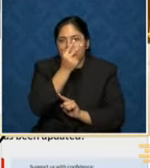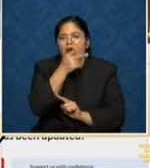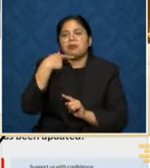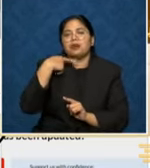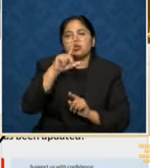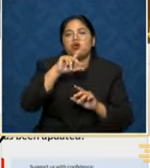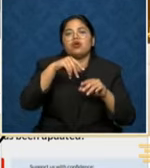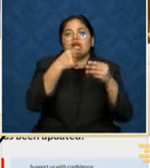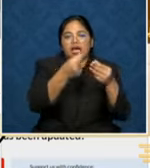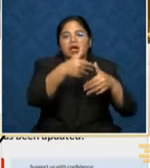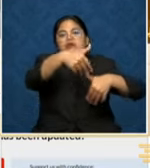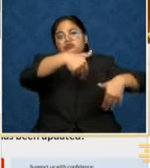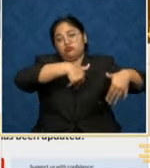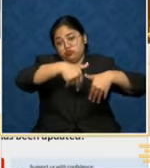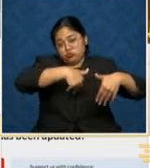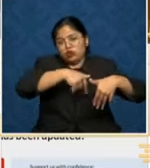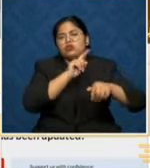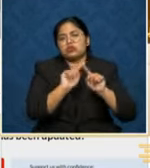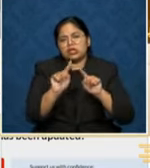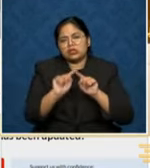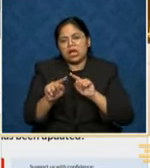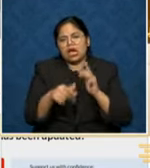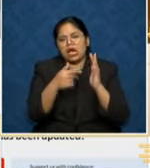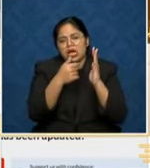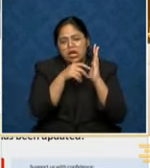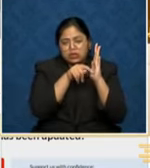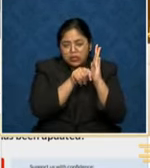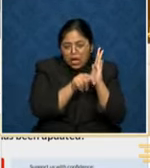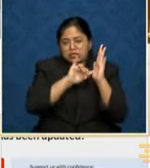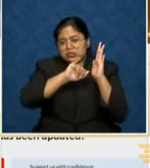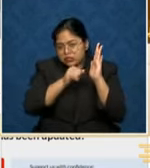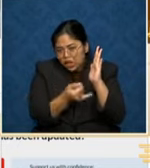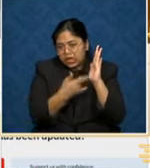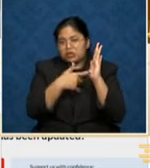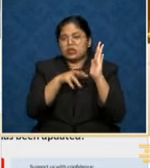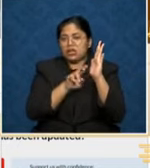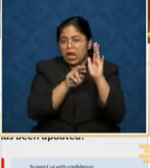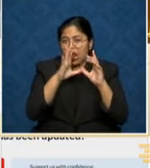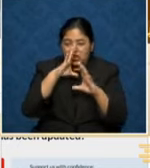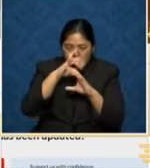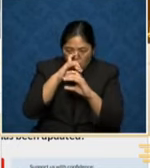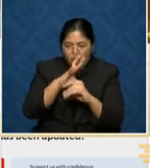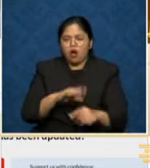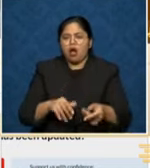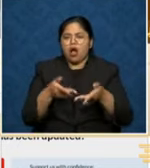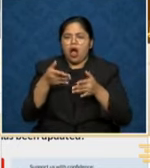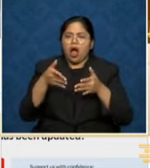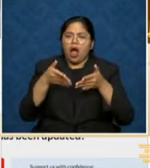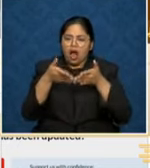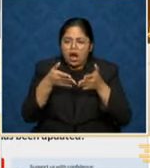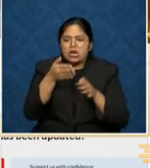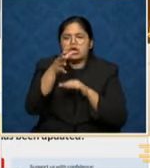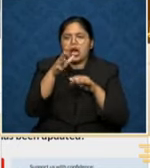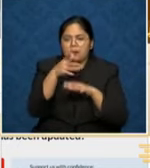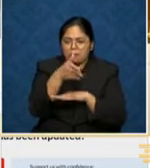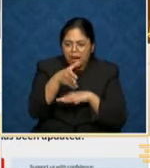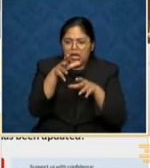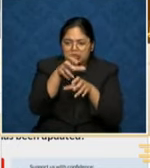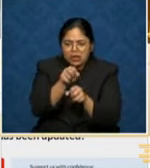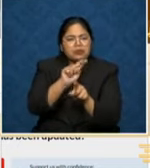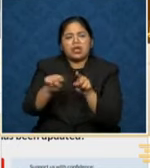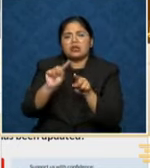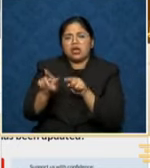น์ของพี่น้องประชาชนจังหวัดตราดจันทบุรีระยองนะครับในเรื่องประมงนะครับท่าน